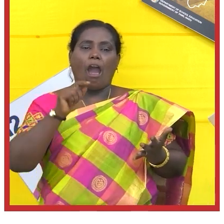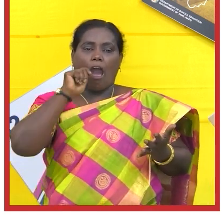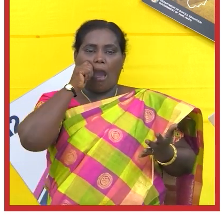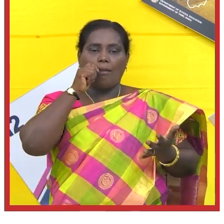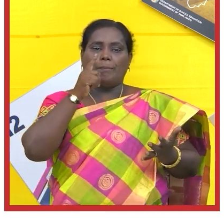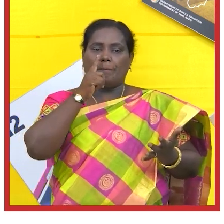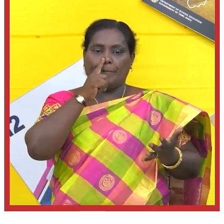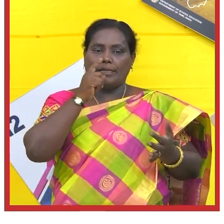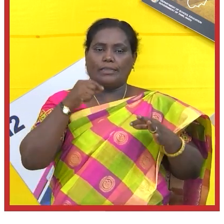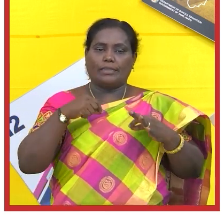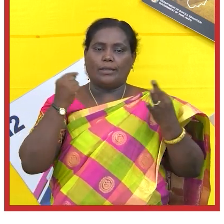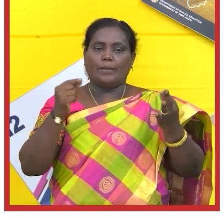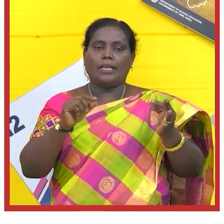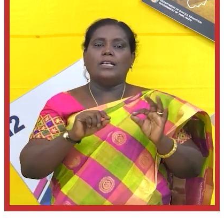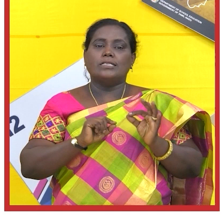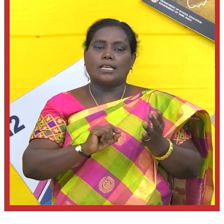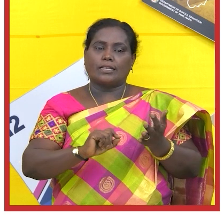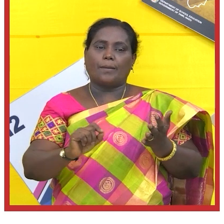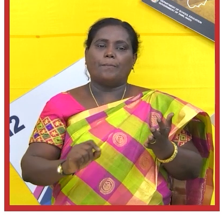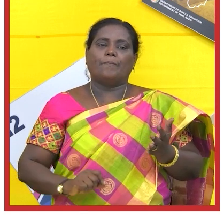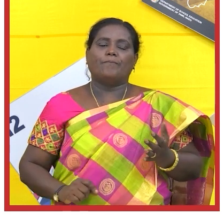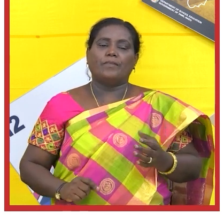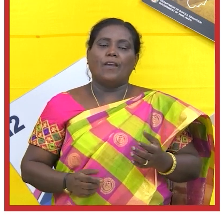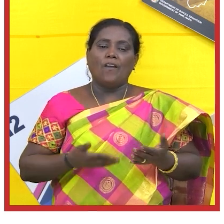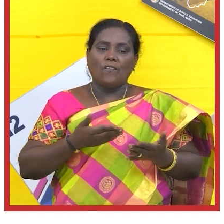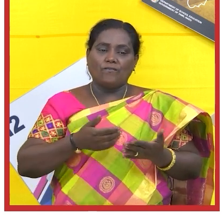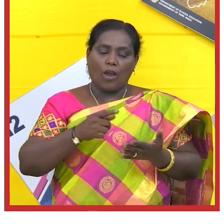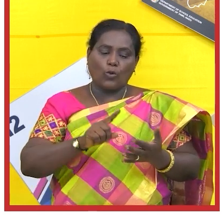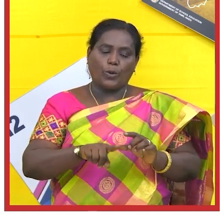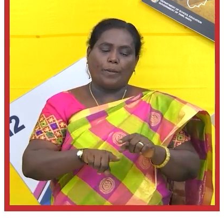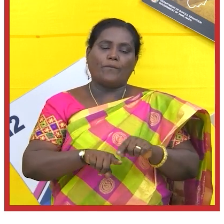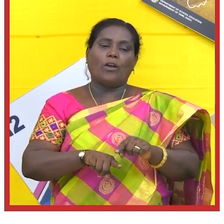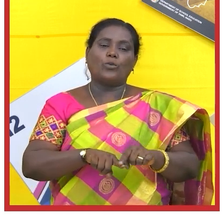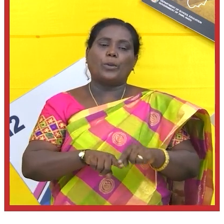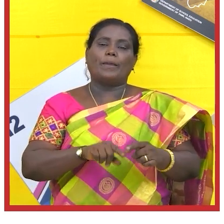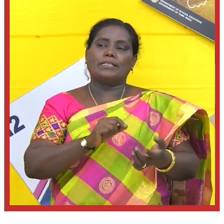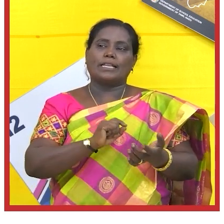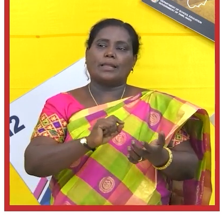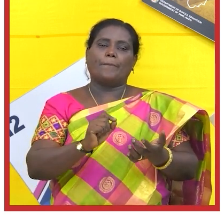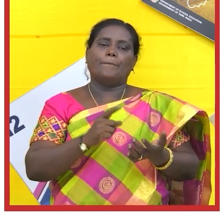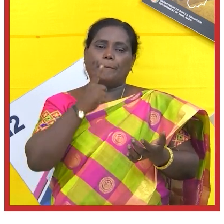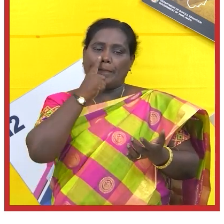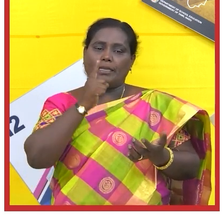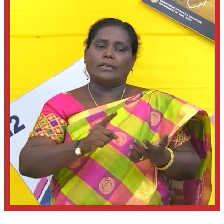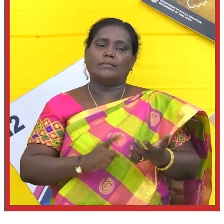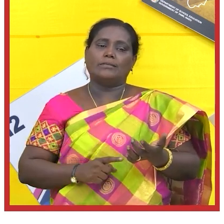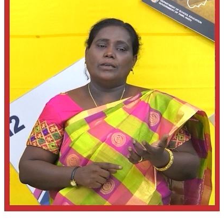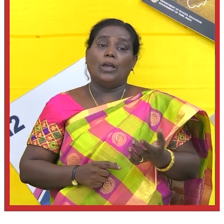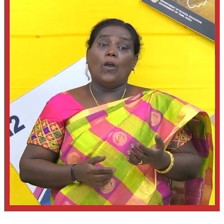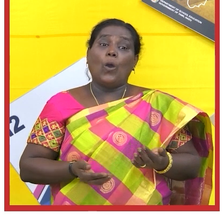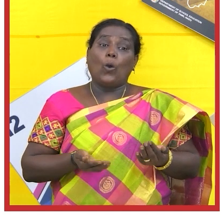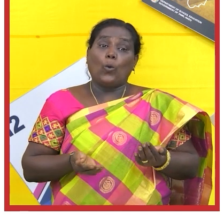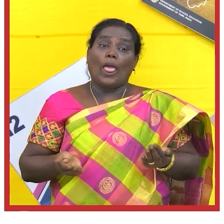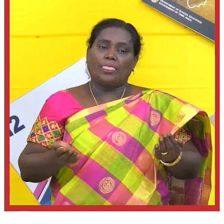சட்டங்களை வலியுறுத்துகிறது. பெண்கள் வாக்குரிமை பெறுவதற்காக ஒரு முயற்சி எடுக்கிறது. குழந்தை